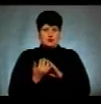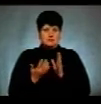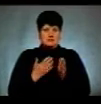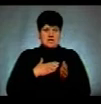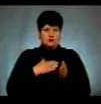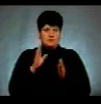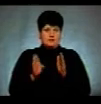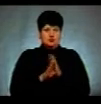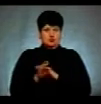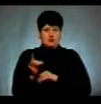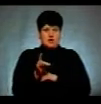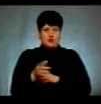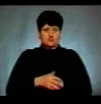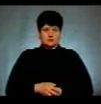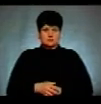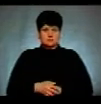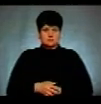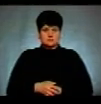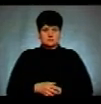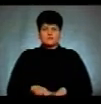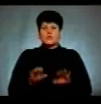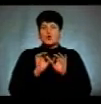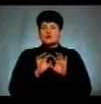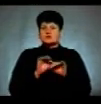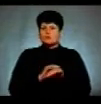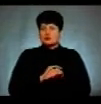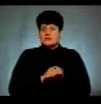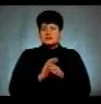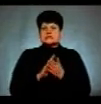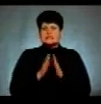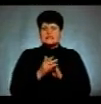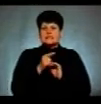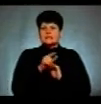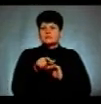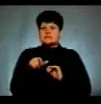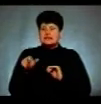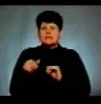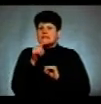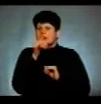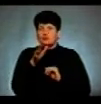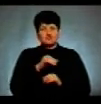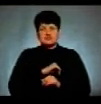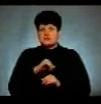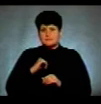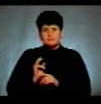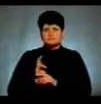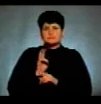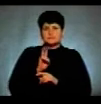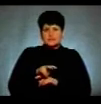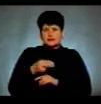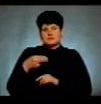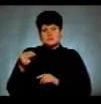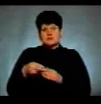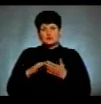нашого Підволочиського району. Роз'ясніть, будь ласка, ще ситуацію для тих пацієнтів, які не можуть самостійно прийти, укласти